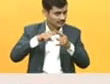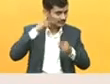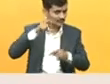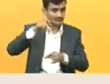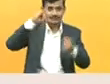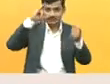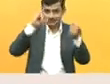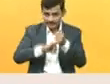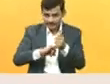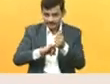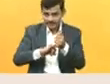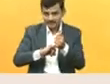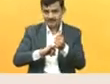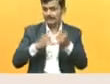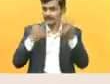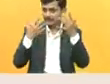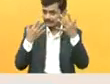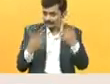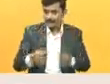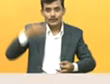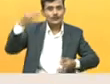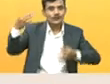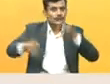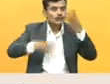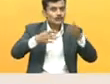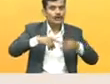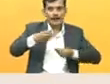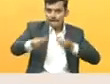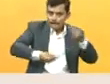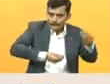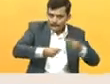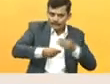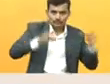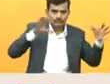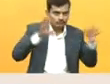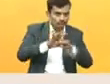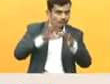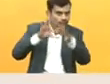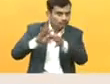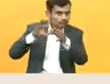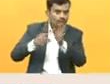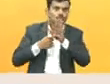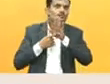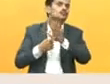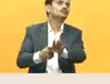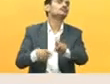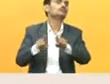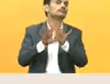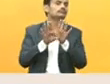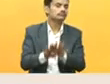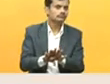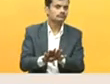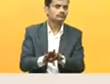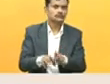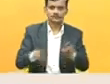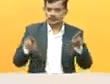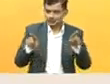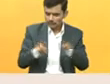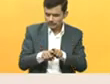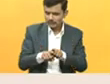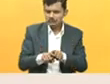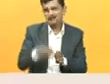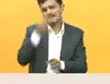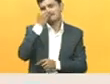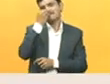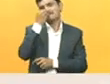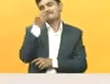सेक्टर हैं जिनसे जुड़े स्टार्टअप सबसे ज्यादा देखे जा रहे हैं। ये कन्वेंशनल सेक्टर्स नहीं